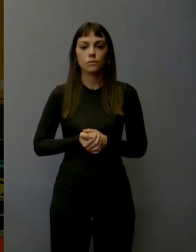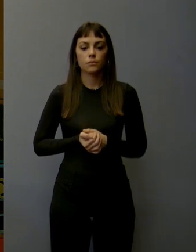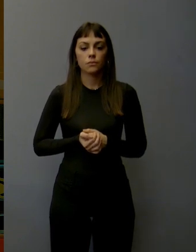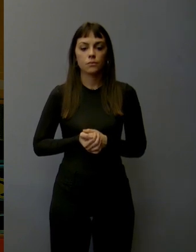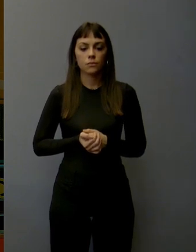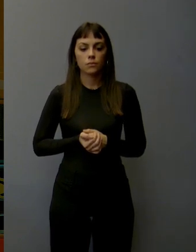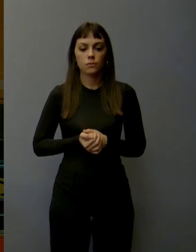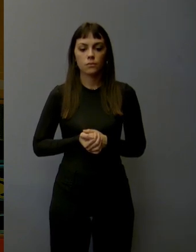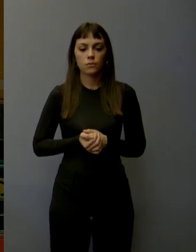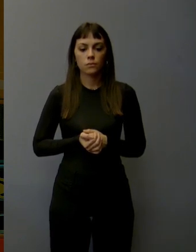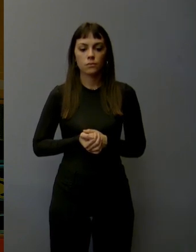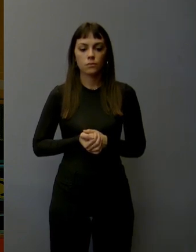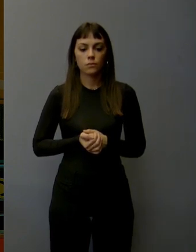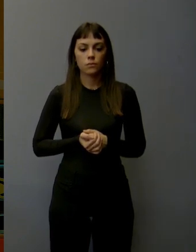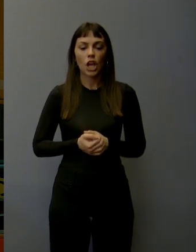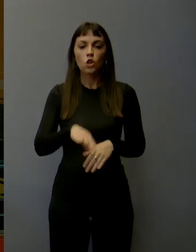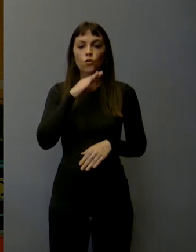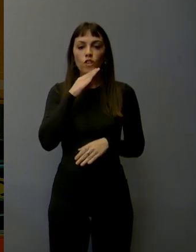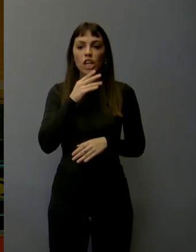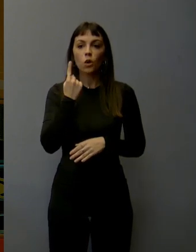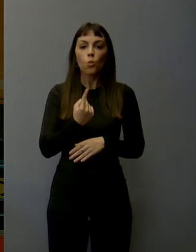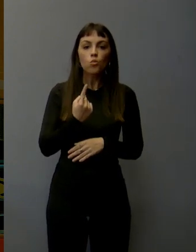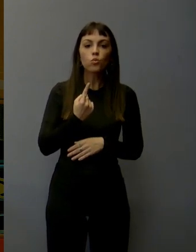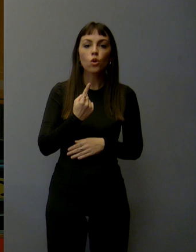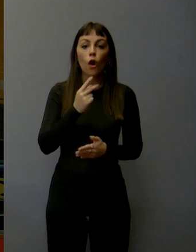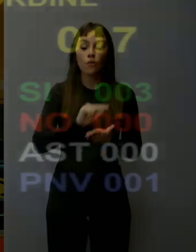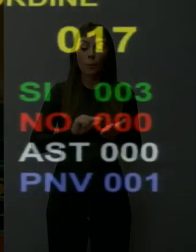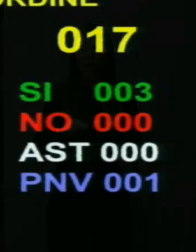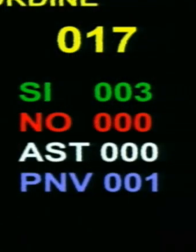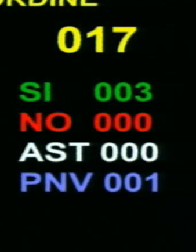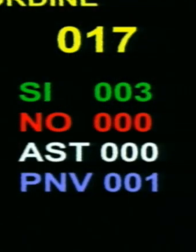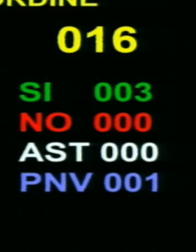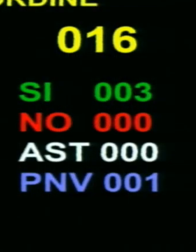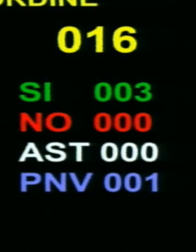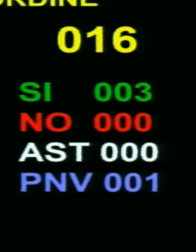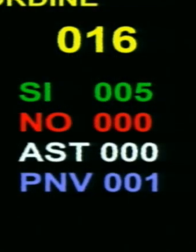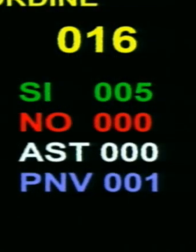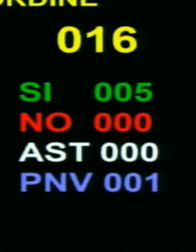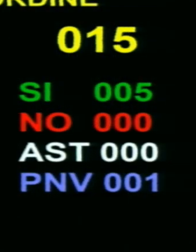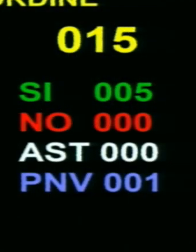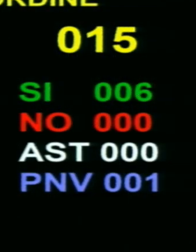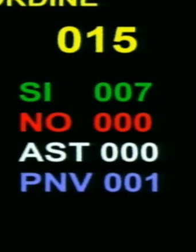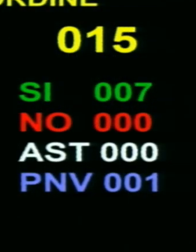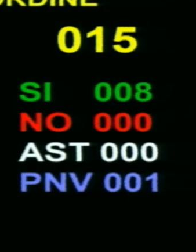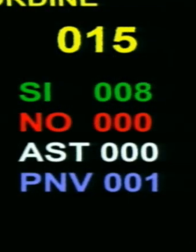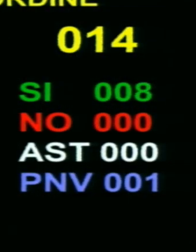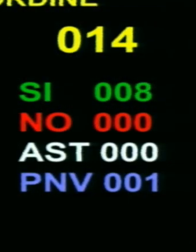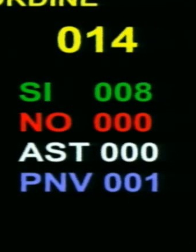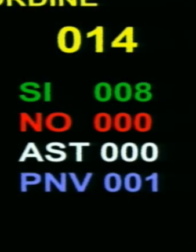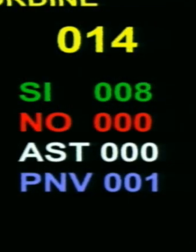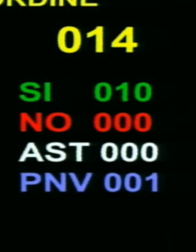ne bastano due ne basta uno ha un filmato in due vai avanti per favore